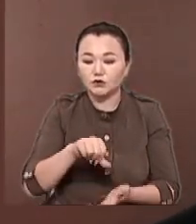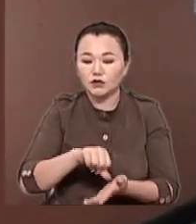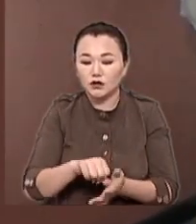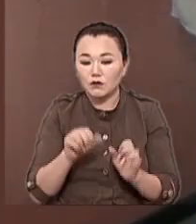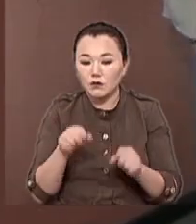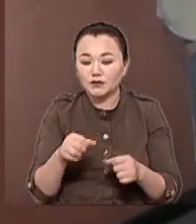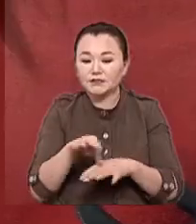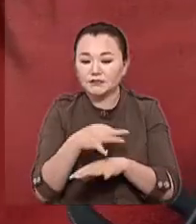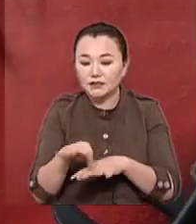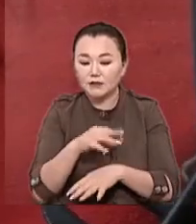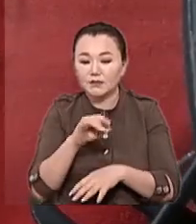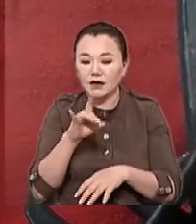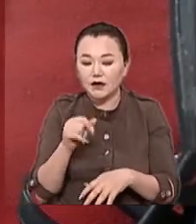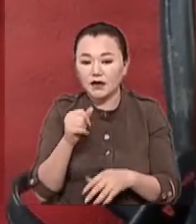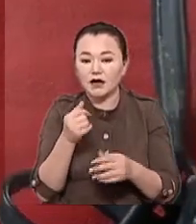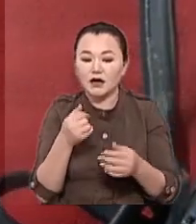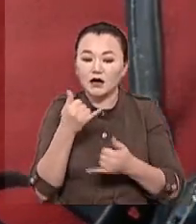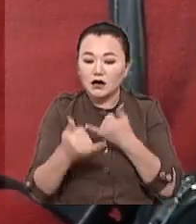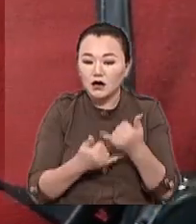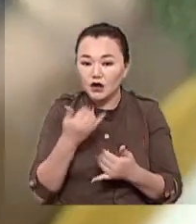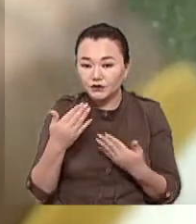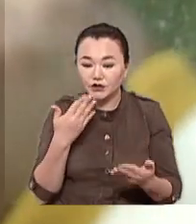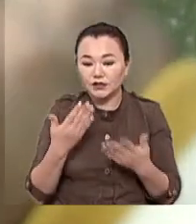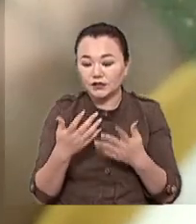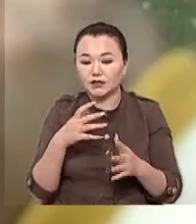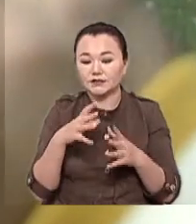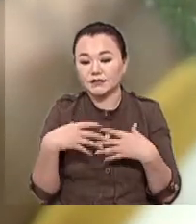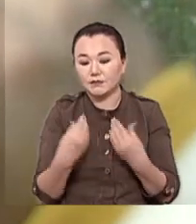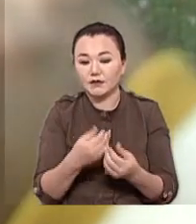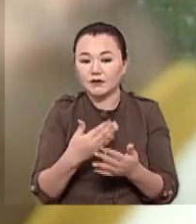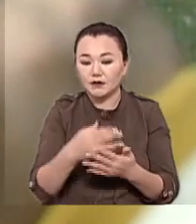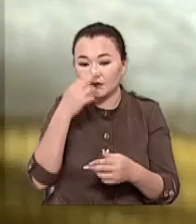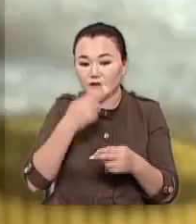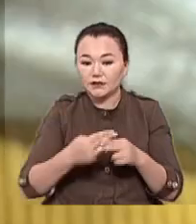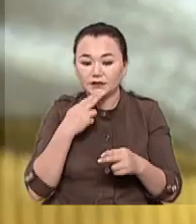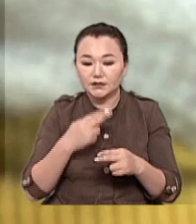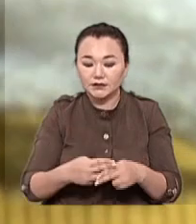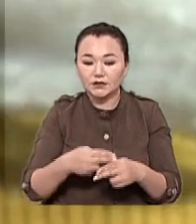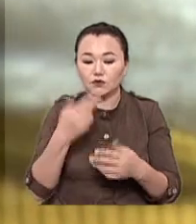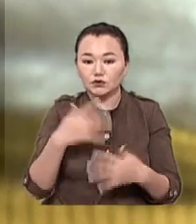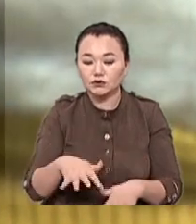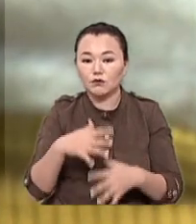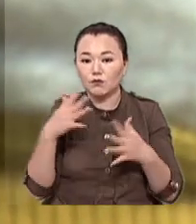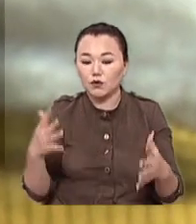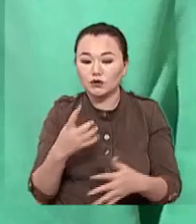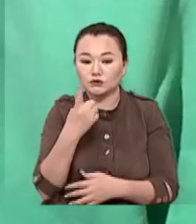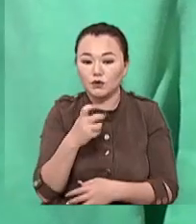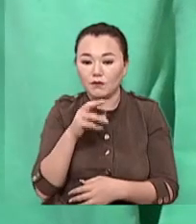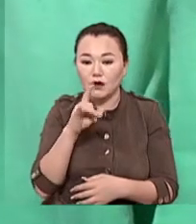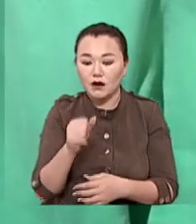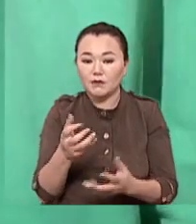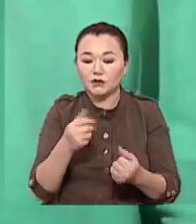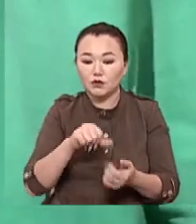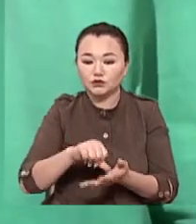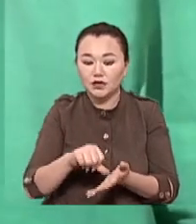могут супруги, пары в романтических отношениях или члены семьи, например, брат и сестра. Уже более 100 пар приняли участие